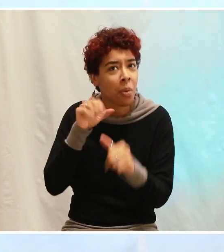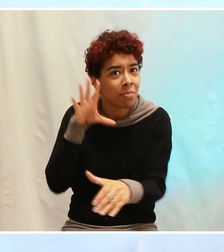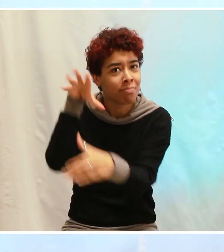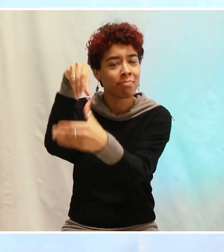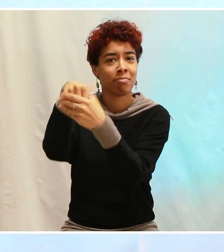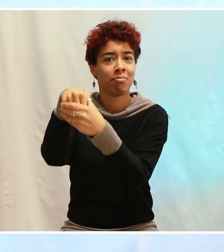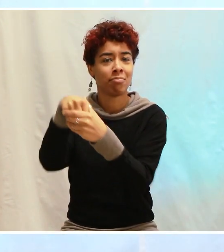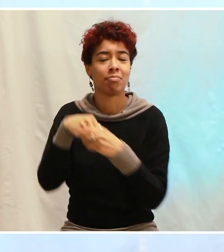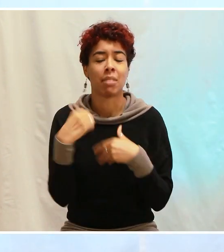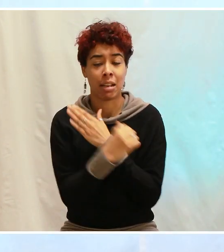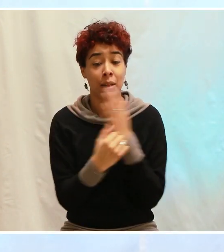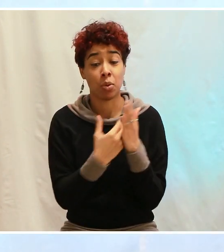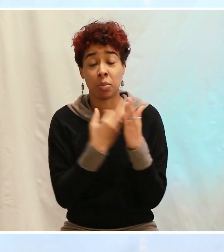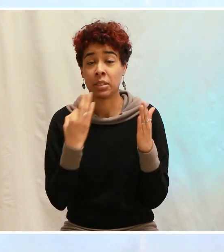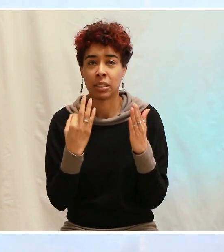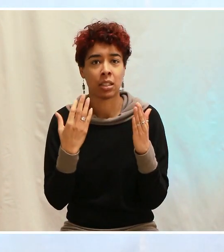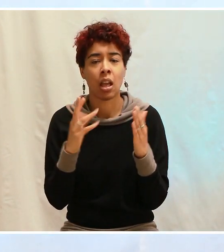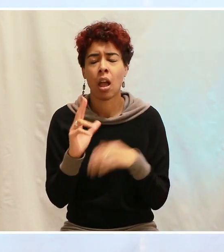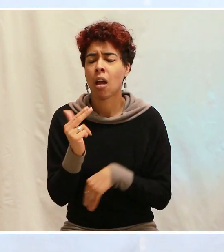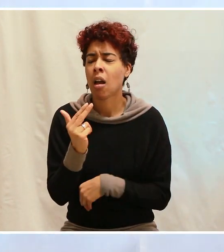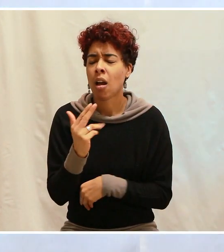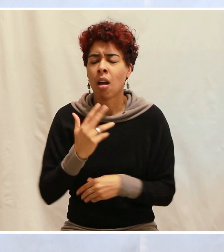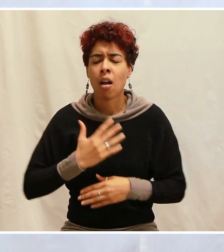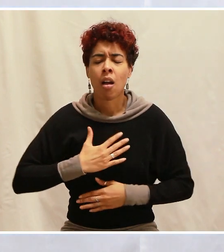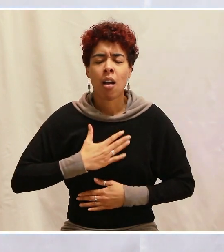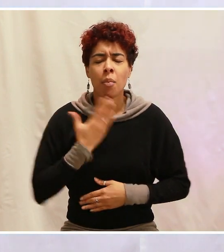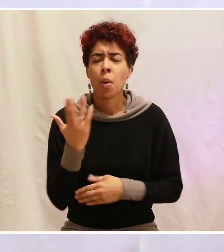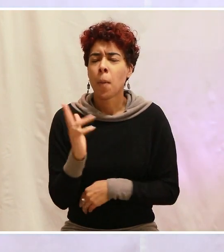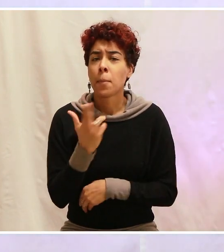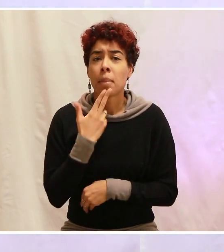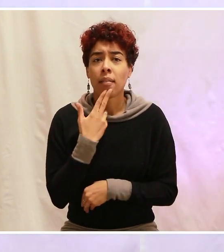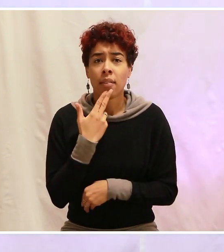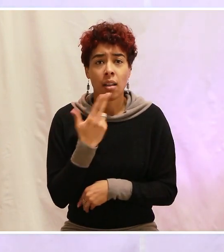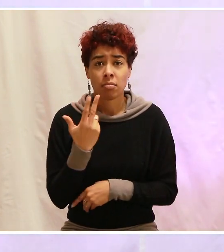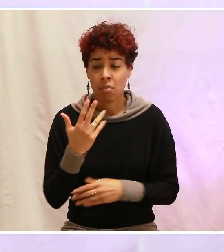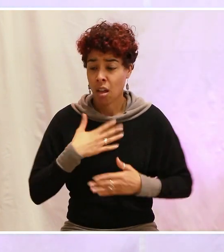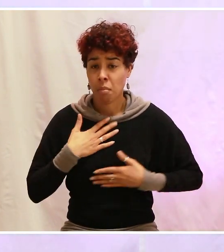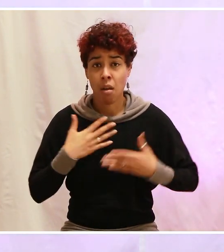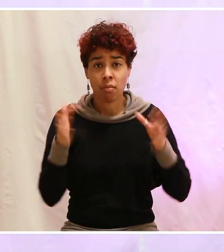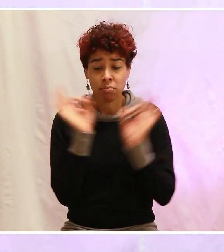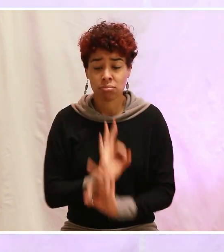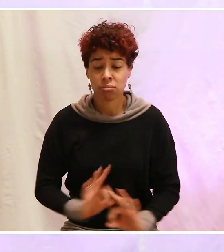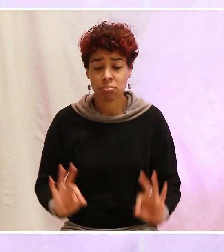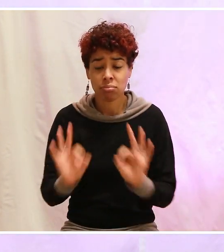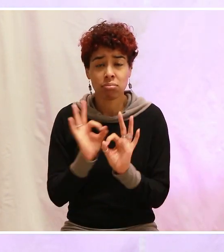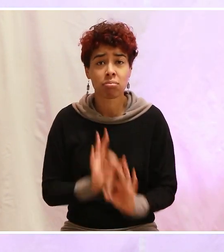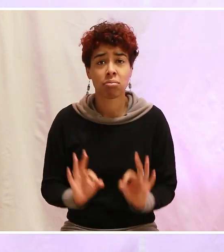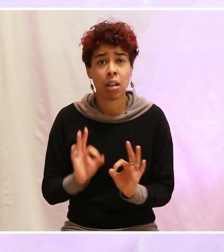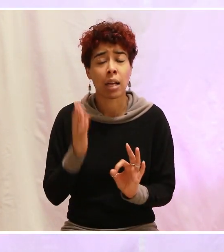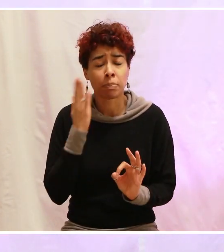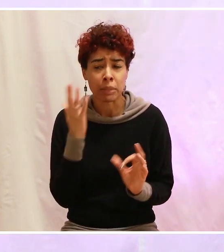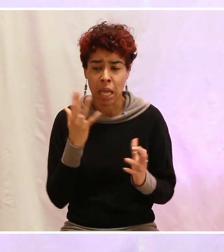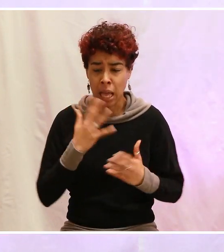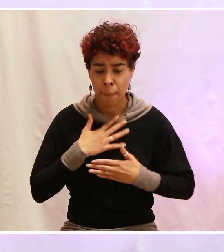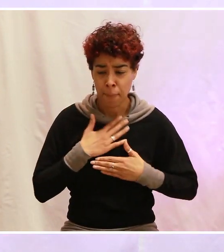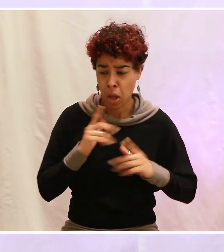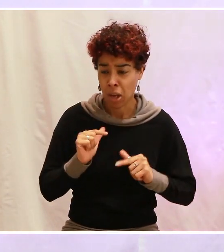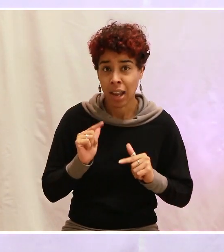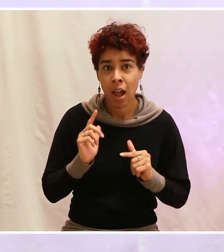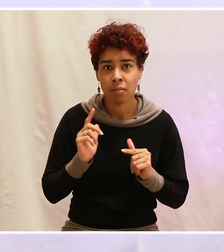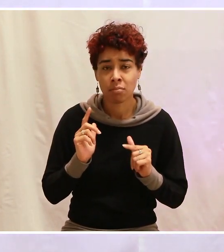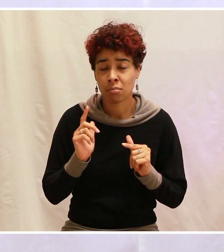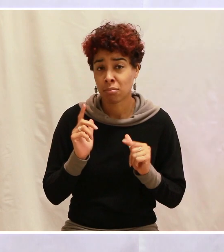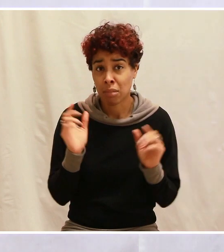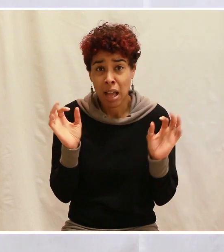dit que l'amour parfait bannit la crainte. Plus on grandit dans l'amour de Dieu, plus les peurs qui peuvent être attachées dans nos vies et dans ta